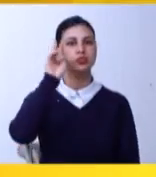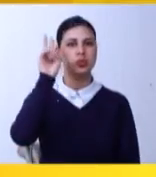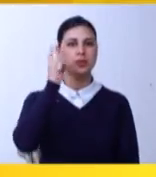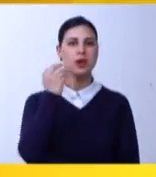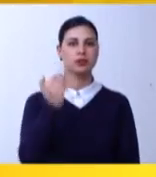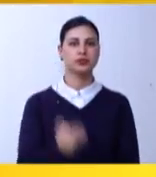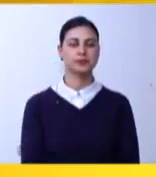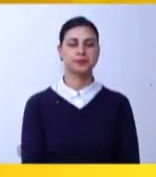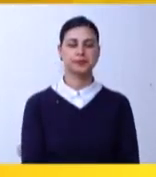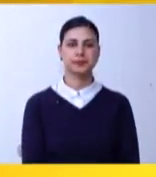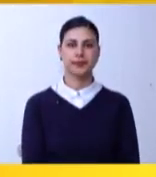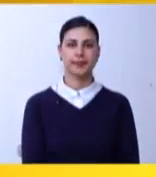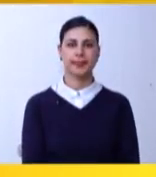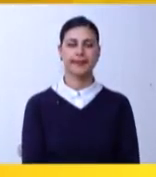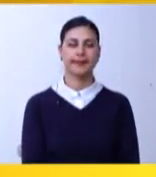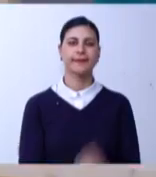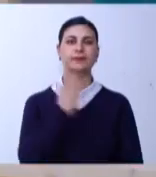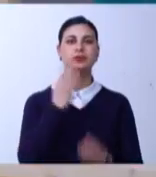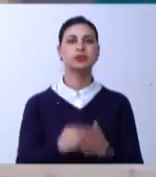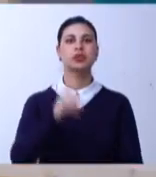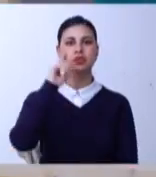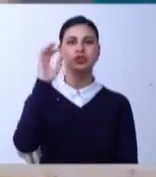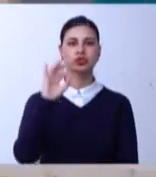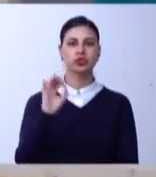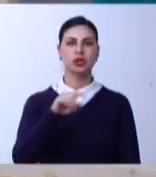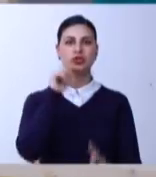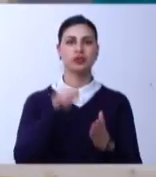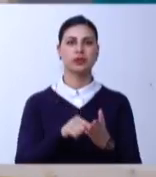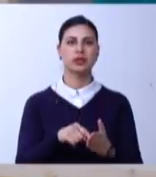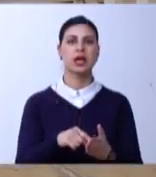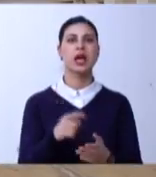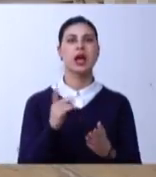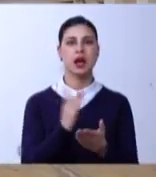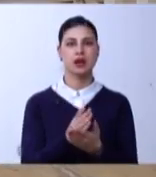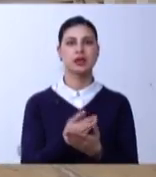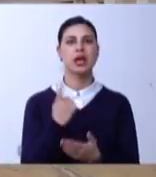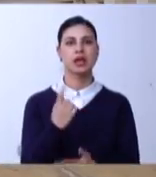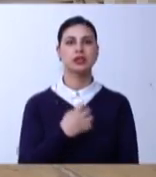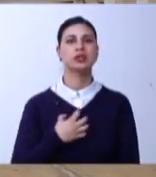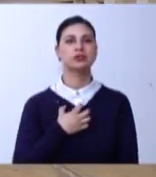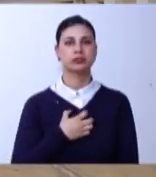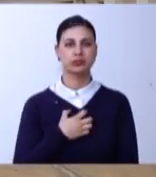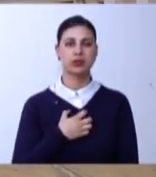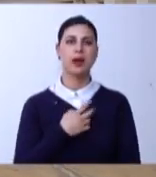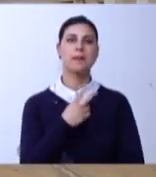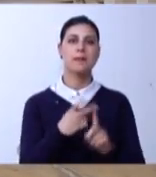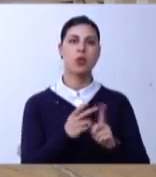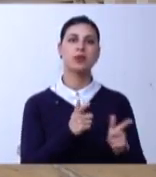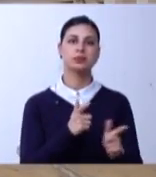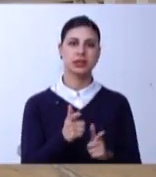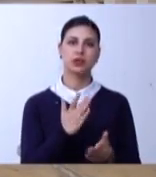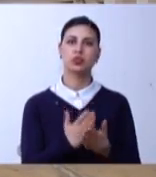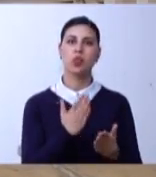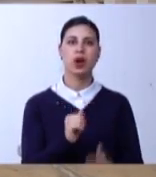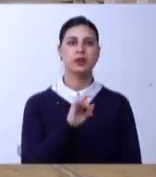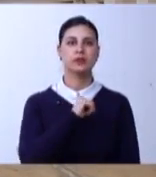შესახებ. ჩვენ ხშირად სვამთ კითხვას, ერთია საჭიროება და მეორეა მზაობა. ამიტომ